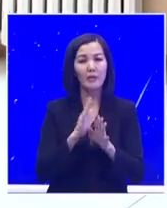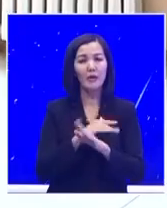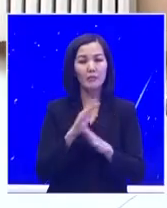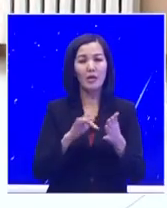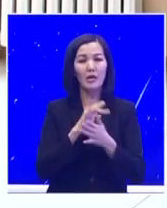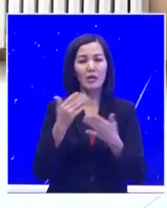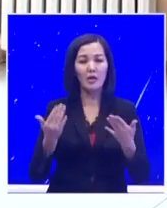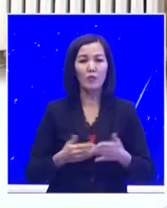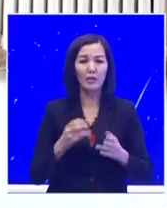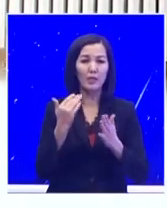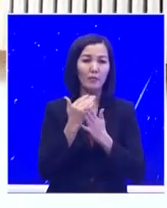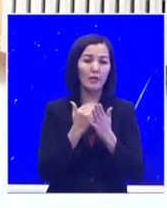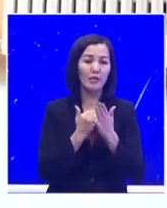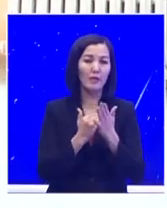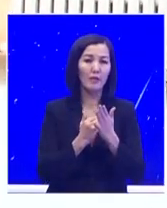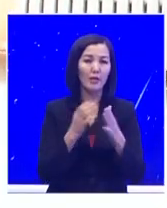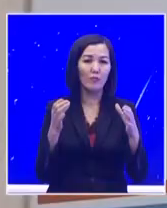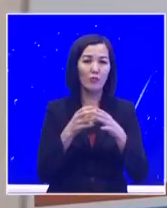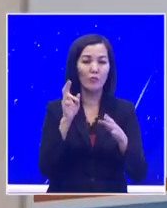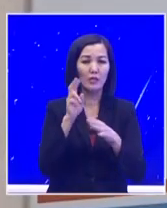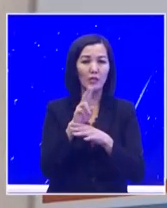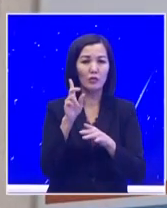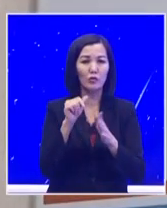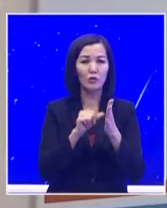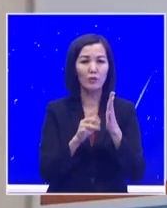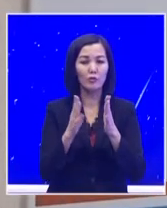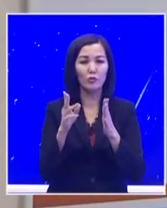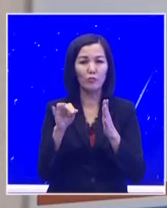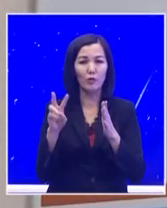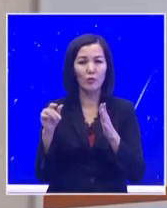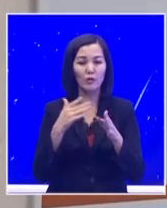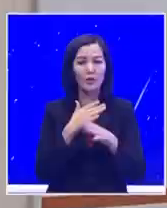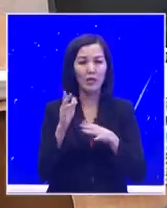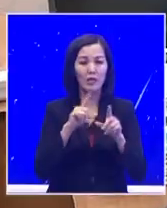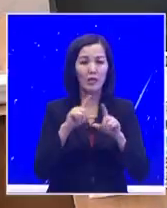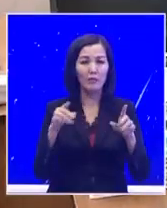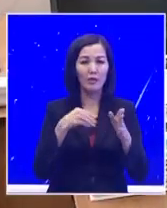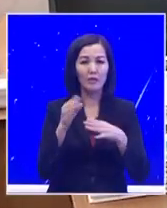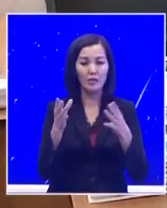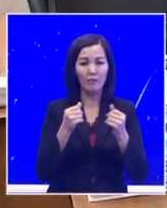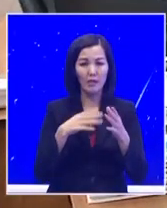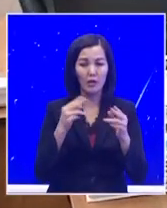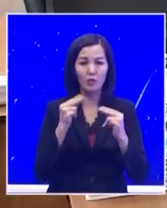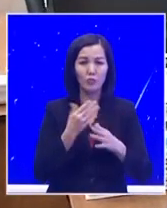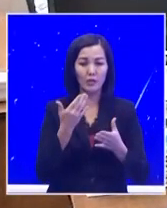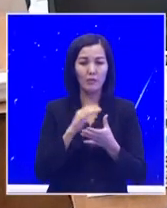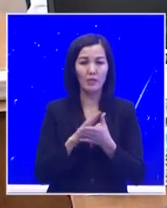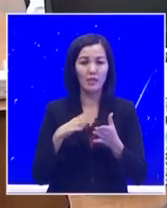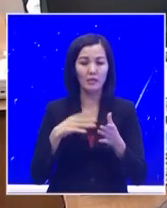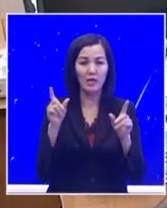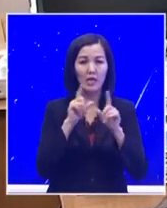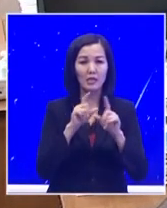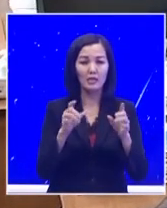әлеуметтік бағдарламалар бөліміне соқты. Таяуда 164 миллион теңге бөлгізіп, ғимарат сатып алдыртқан жұмыстарымен танысты.